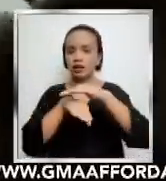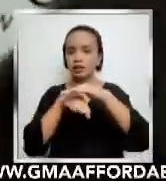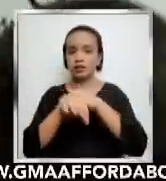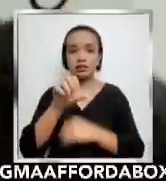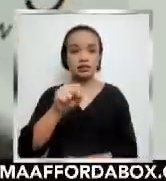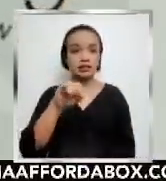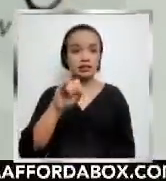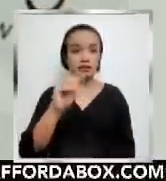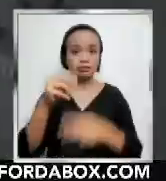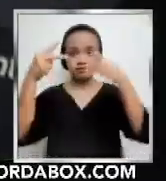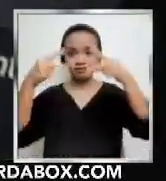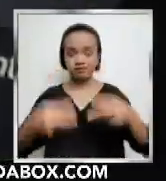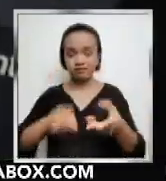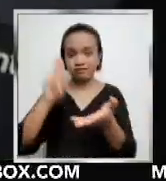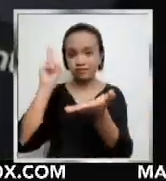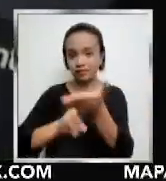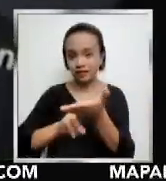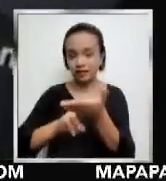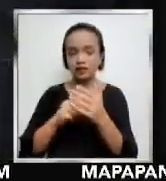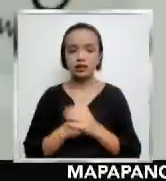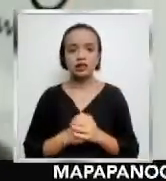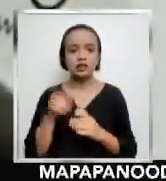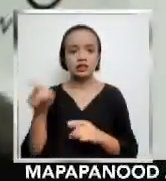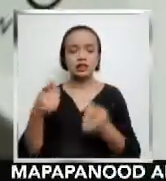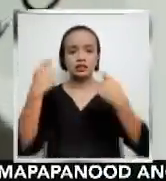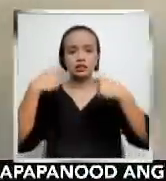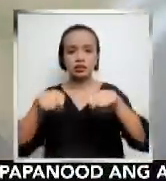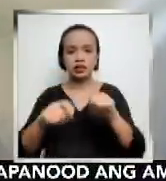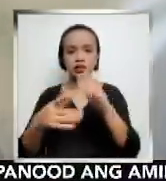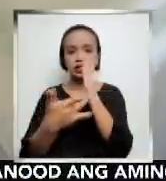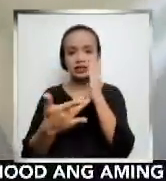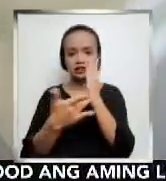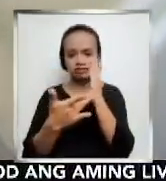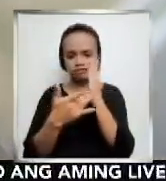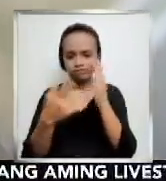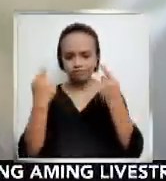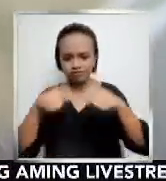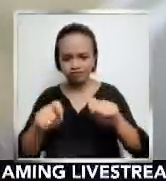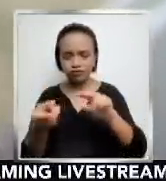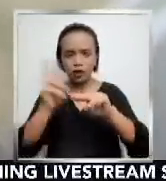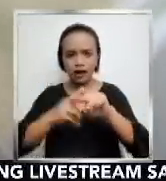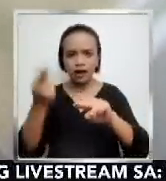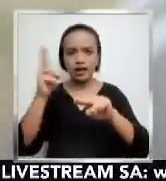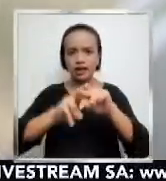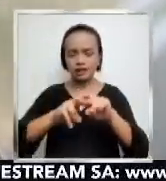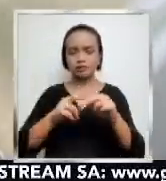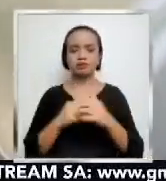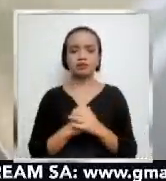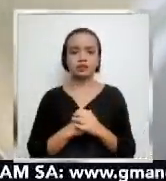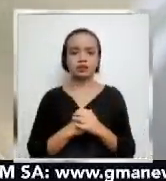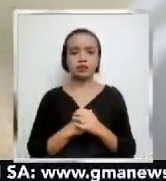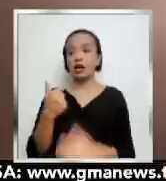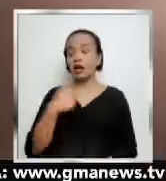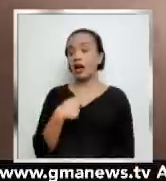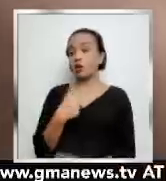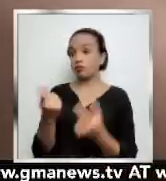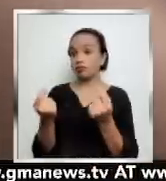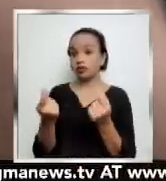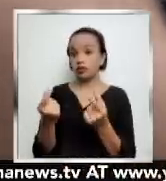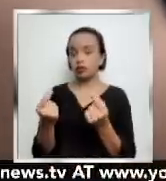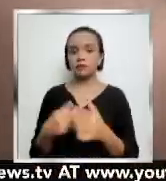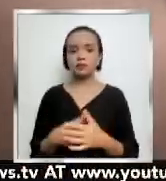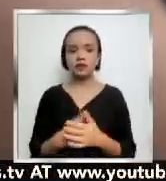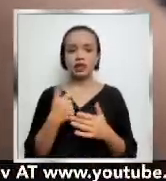site. Pinatataas daw ng kanilang technical team ang kapasidad. Ulitin lang, ang ginawa ko kasi, I checked